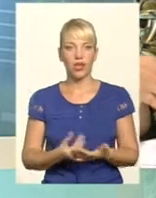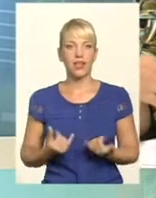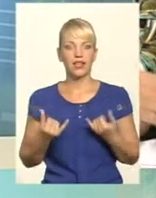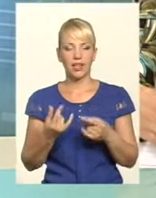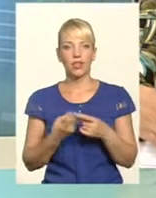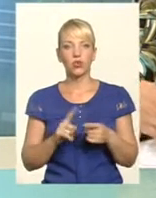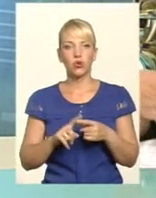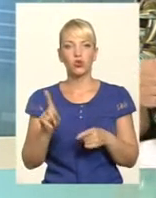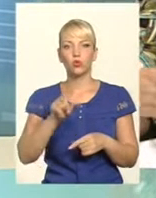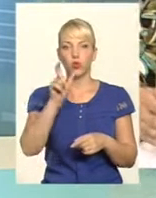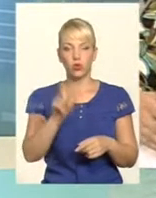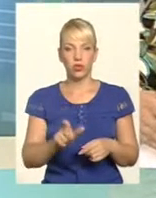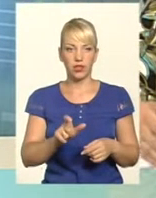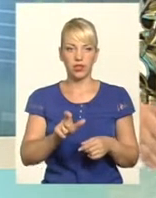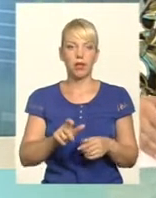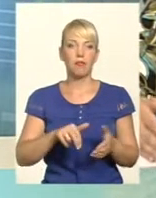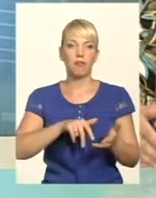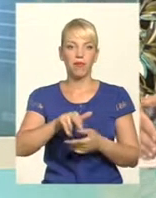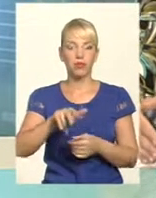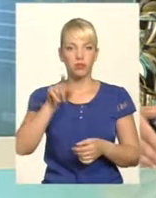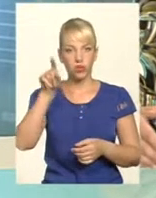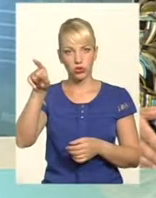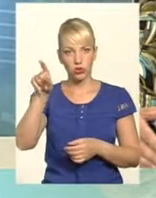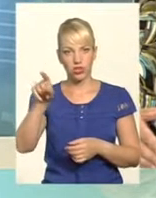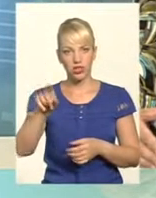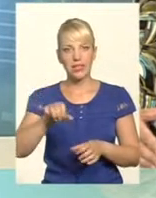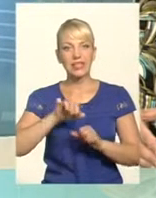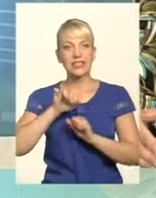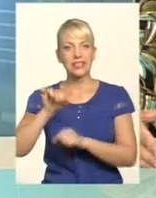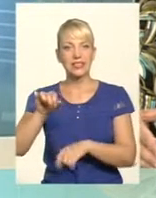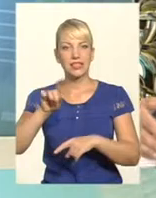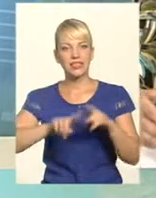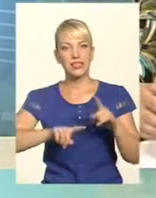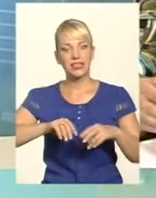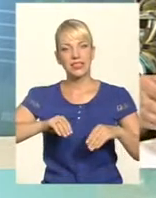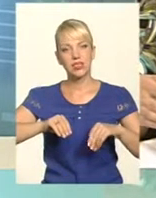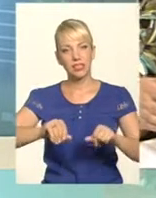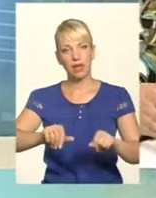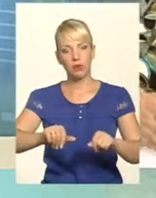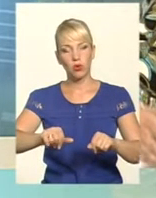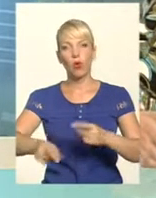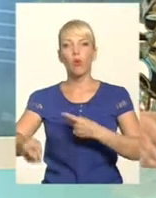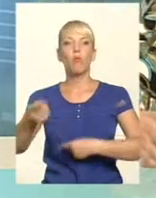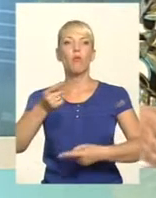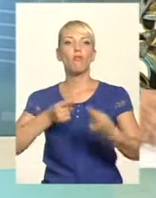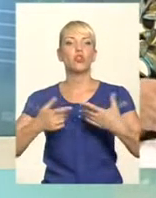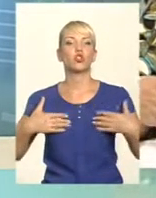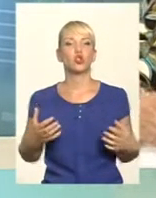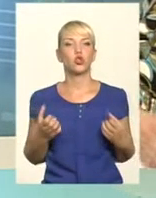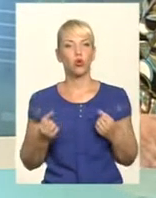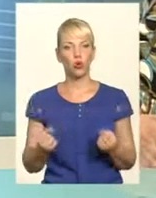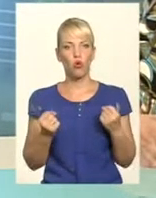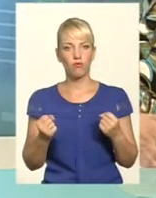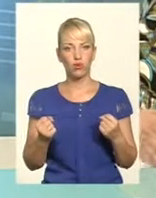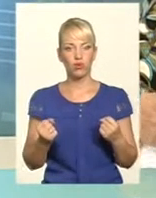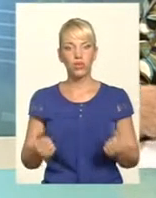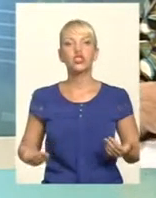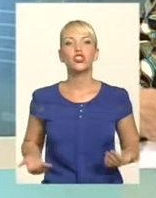аби людина, пішовши туди захищати рідну землю, повернулася здоровою,